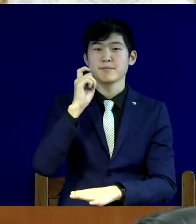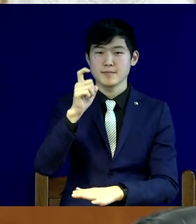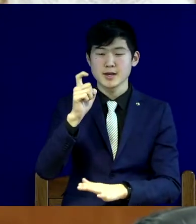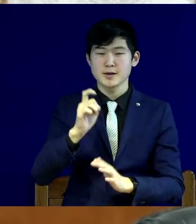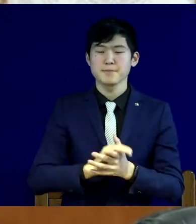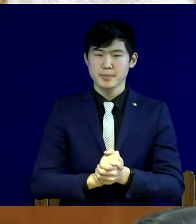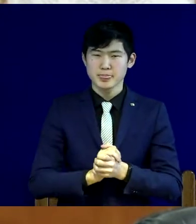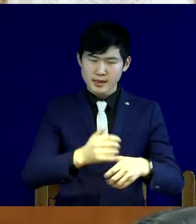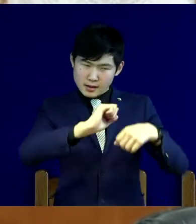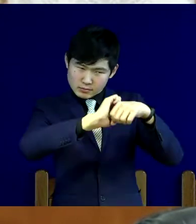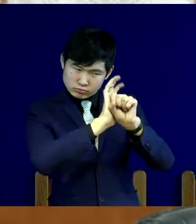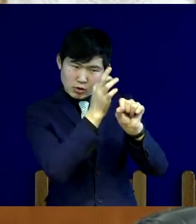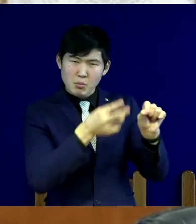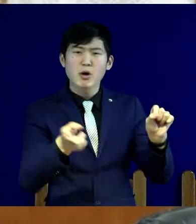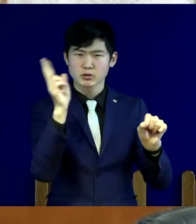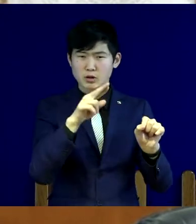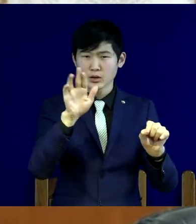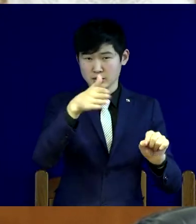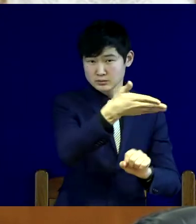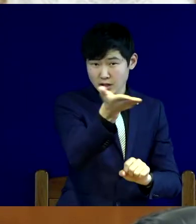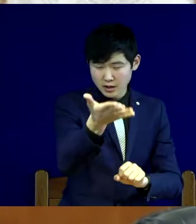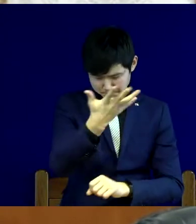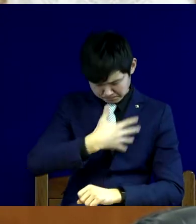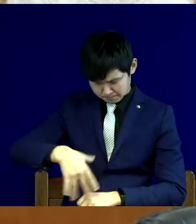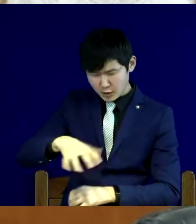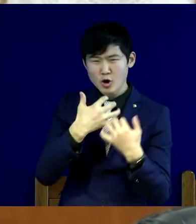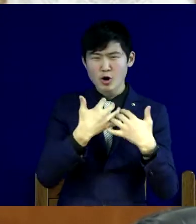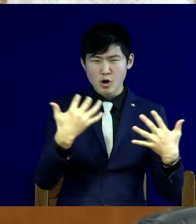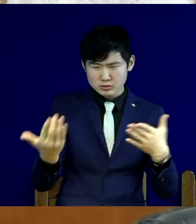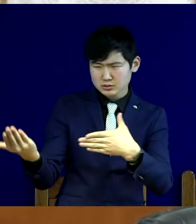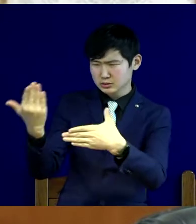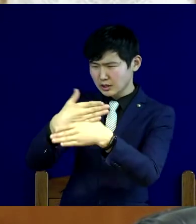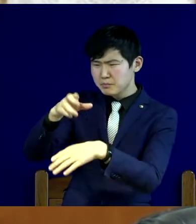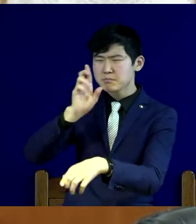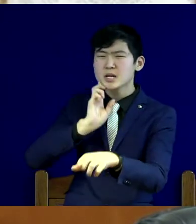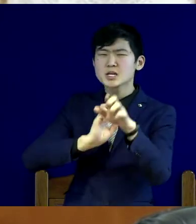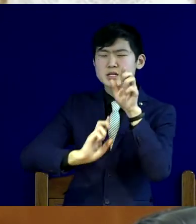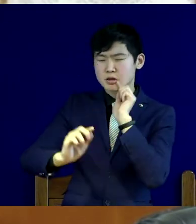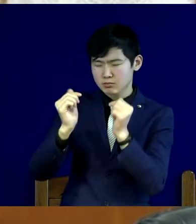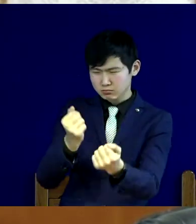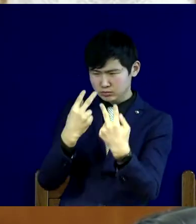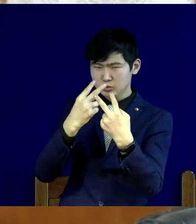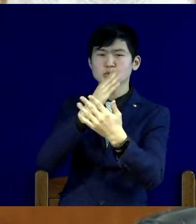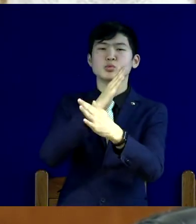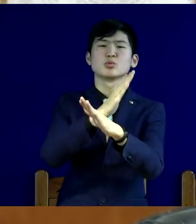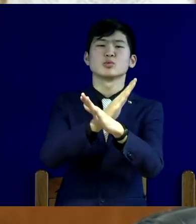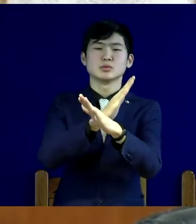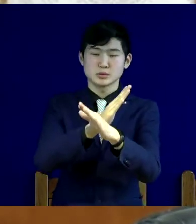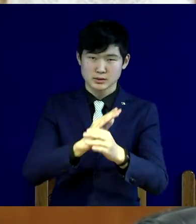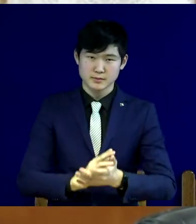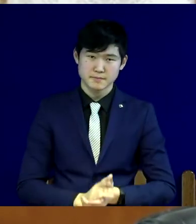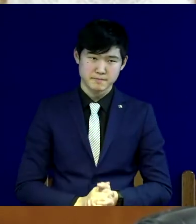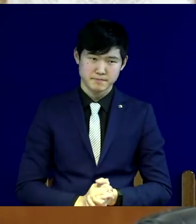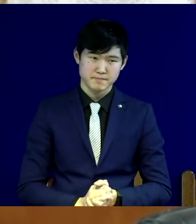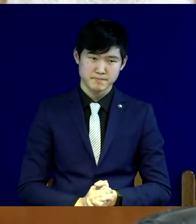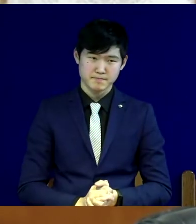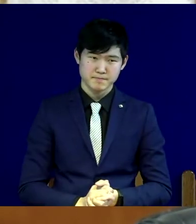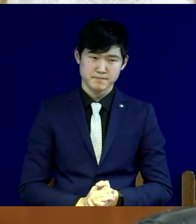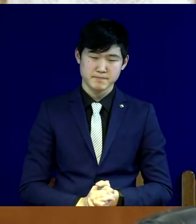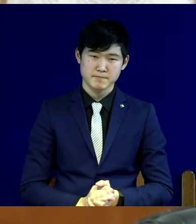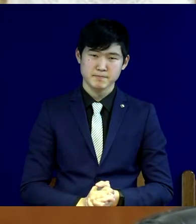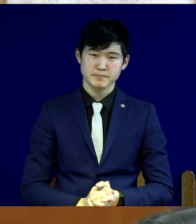여러가지 에 질병으로 인해서 또 여러가지 고난을 우리가 당하고 있지만은 에